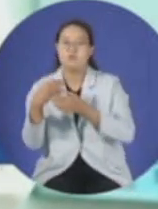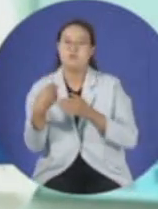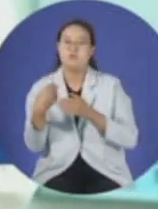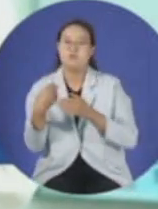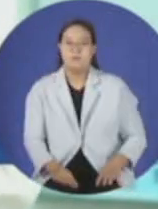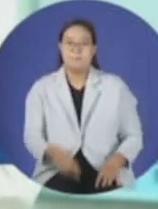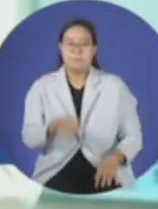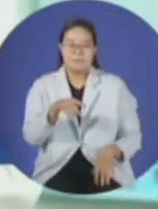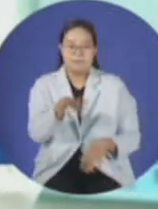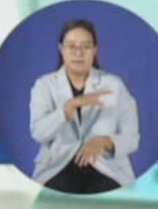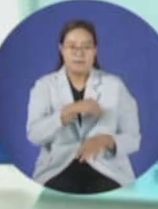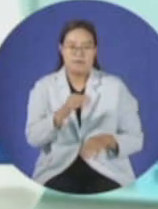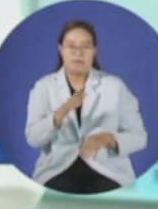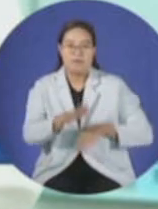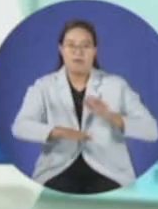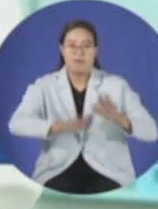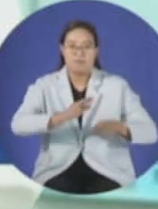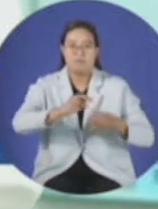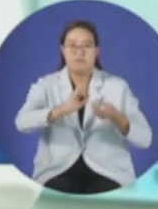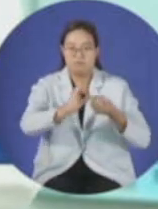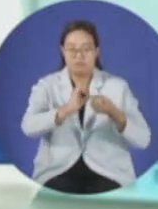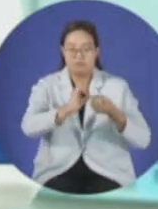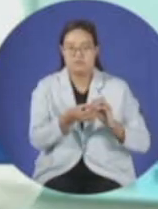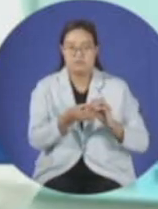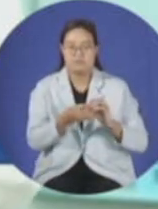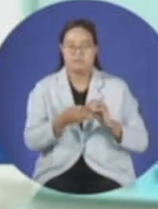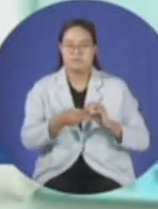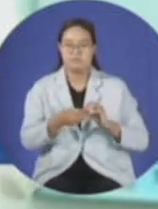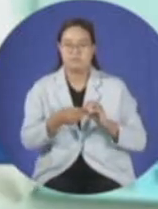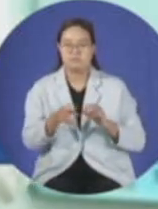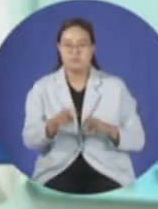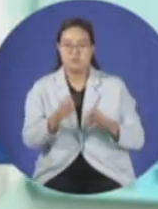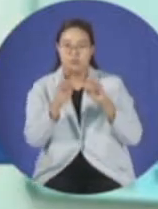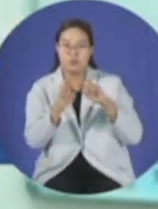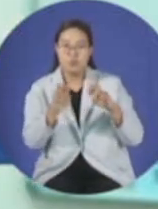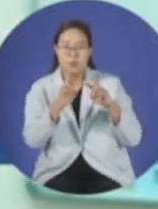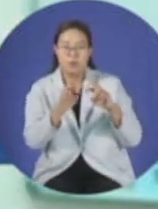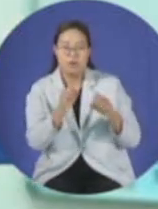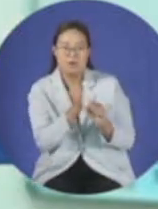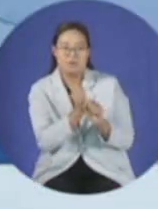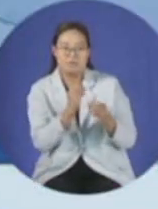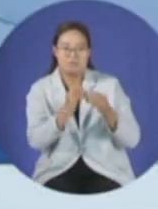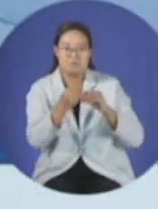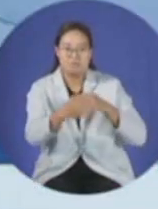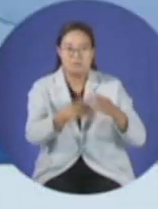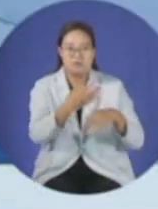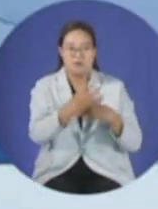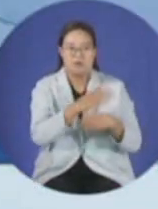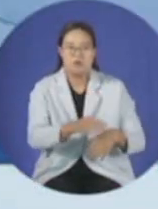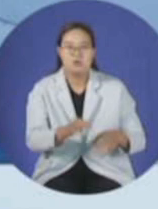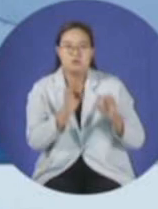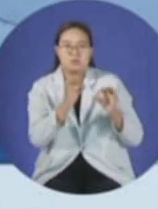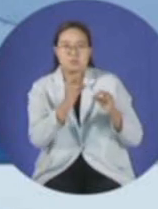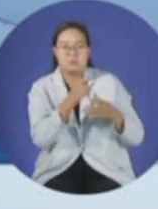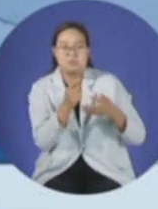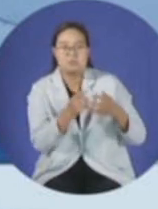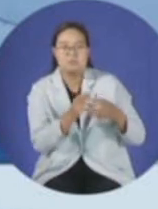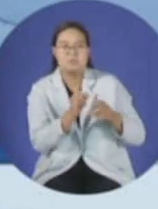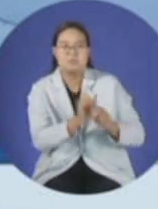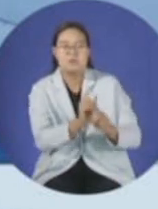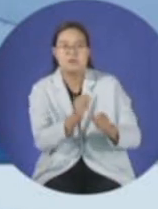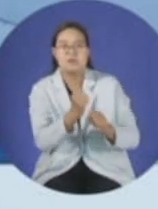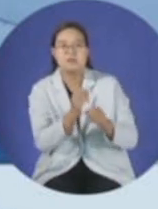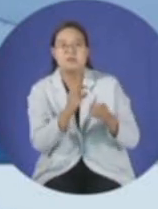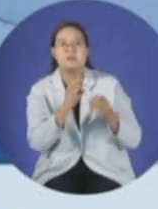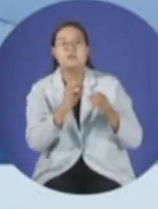бол алах муу хин өөрөөр хэлбэл судалгааны ажлаа хийхдээ ямар дэс дараалал хийх үүн төргээд одоо өөрөөр хэлбэл үйл ажиллагааны